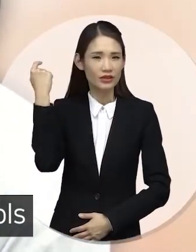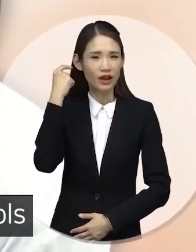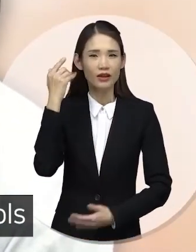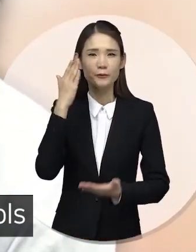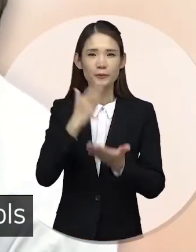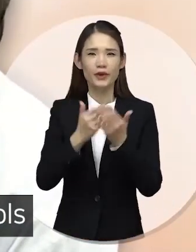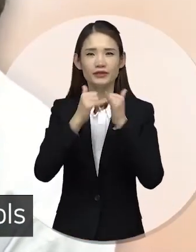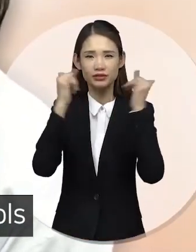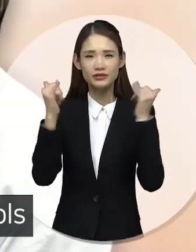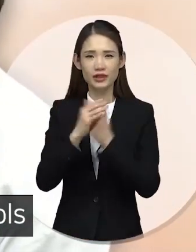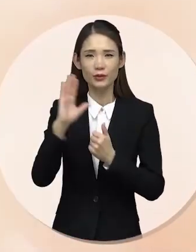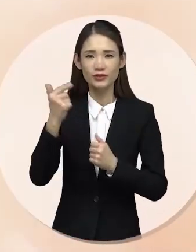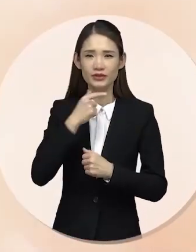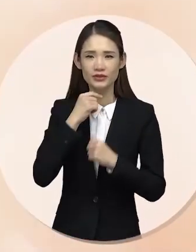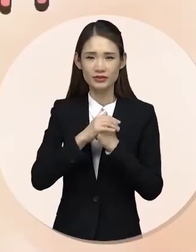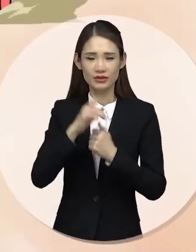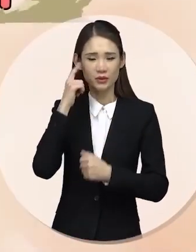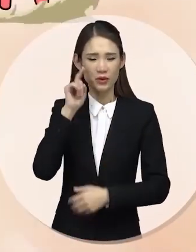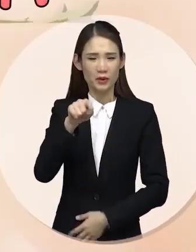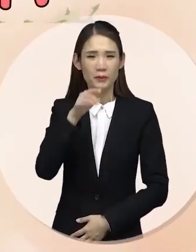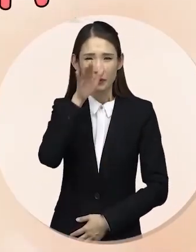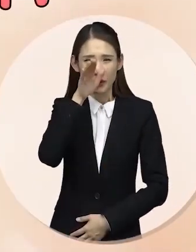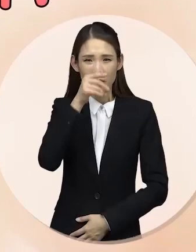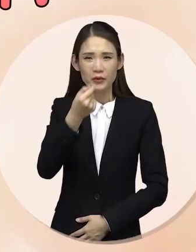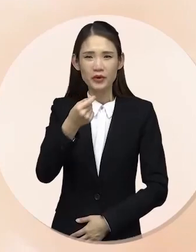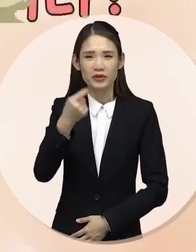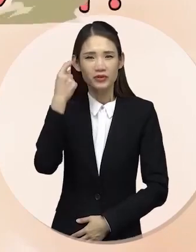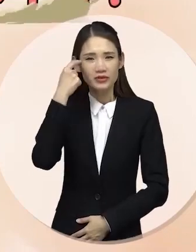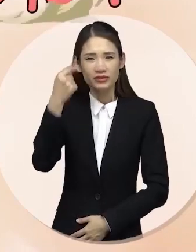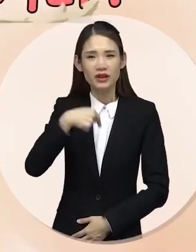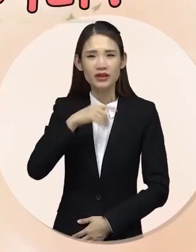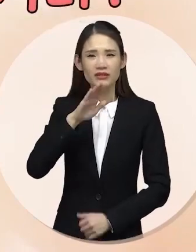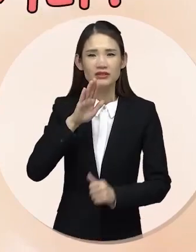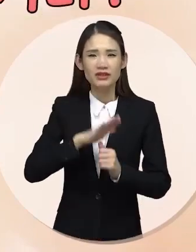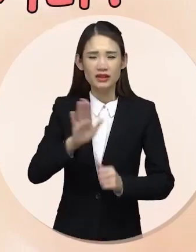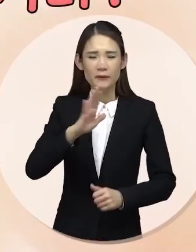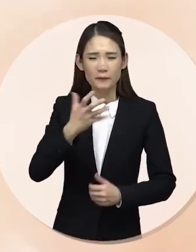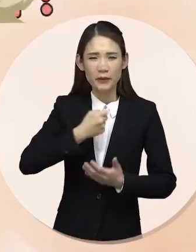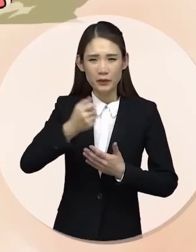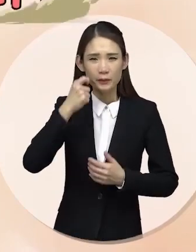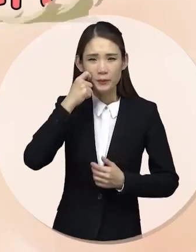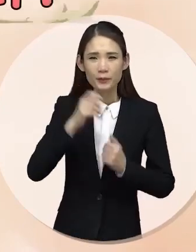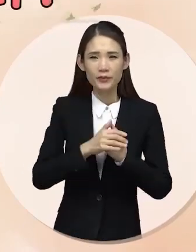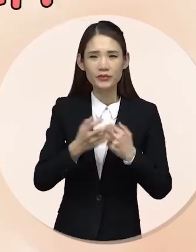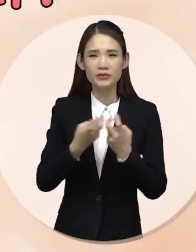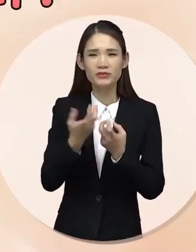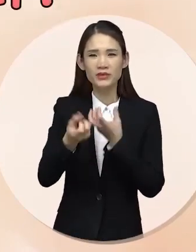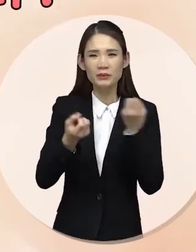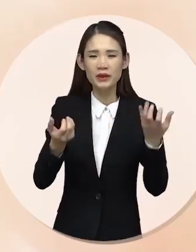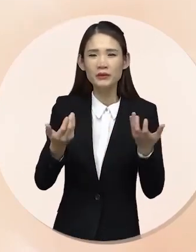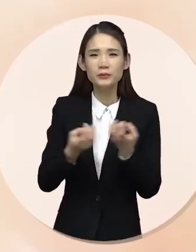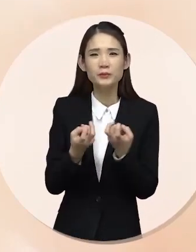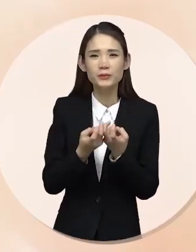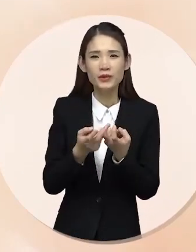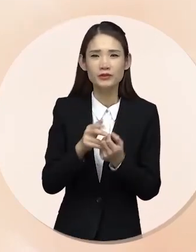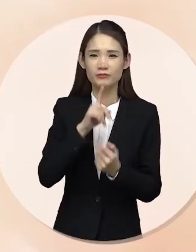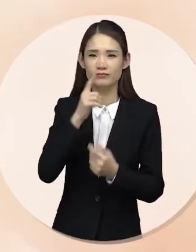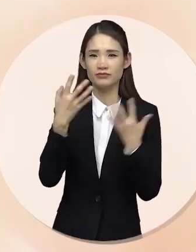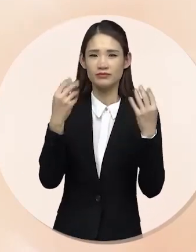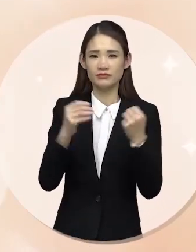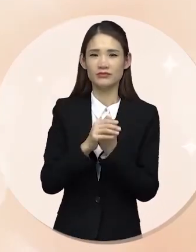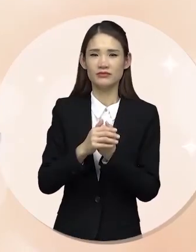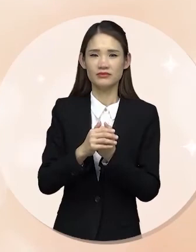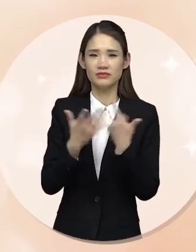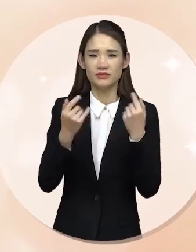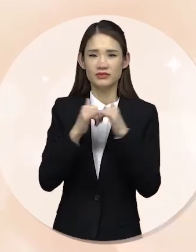말을 듣지 않는 사회를 원해요. 우리는 너 왜 이렇게 바보 같냐, 이렇게 네 걸 못 챙기냐, 그렇게 다 퍼져서 어떡하냐 이런 말을 많이